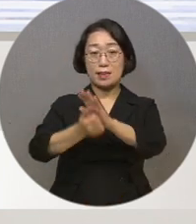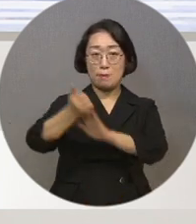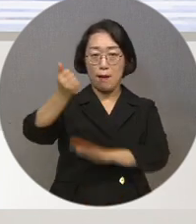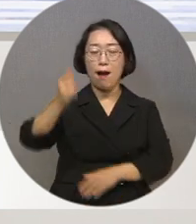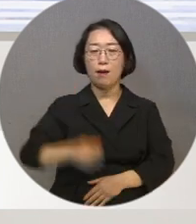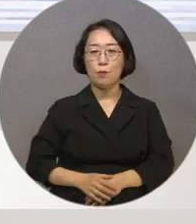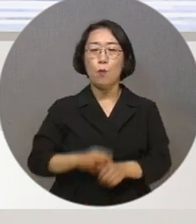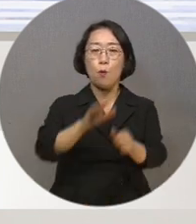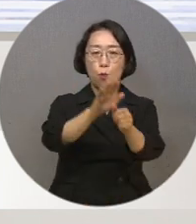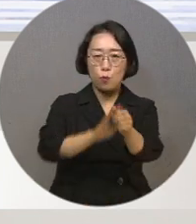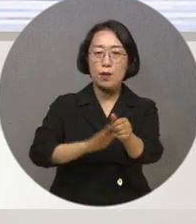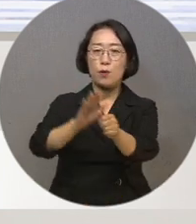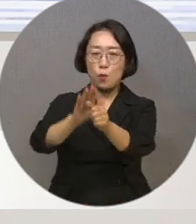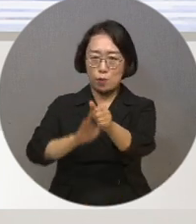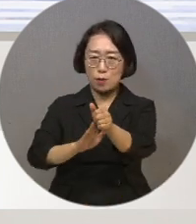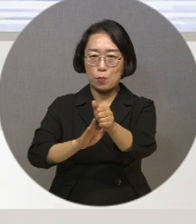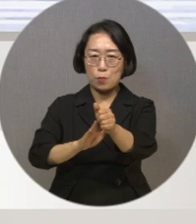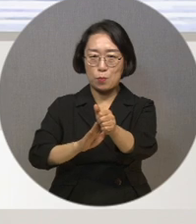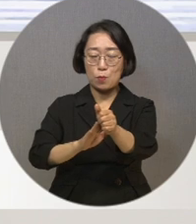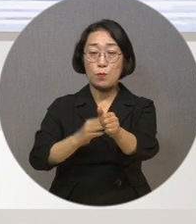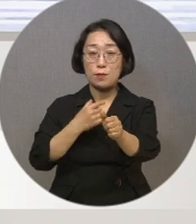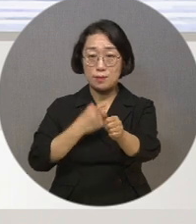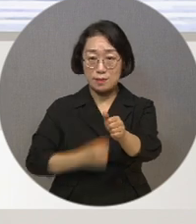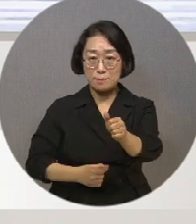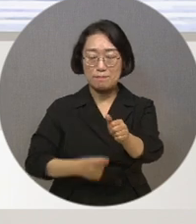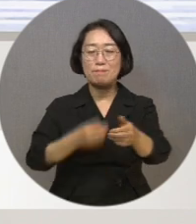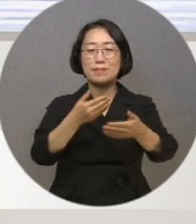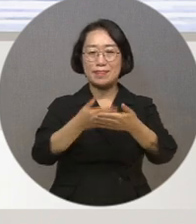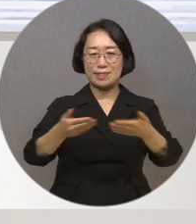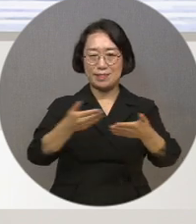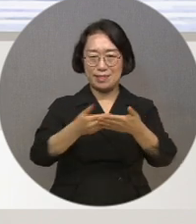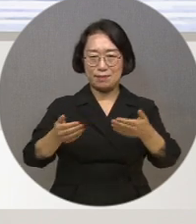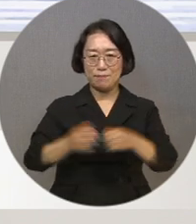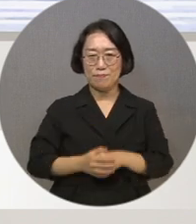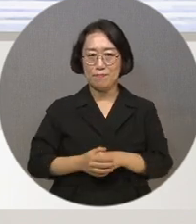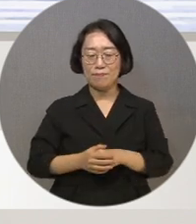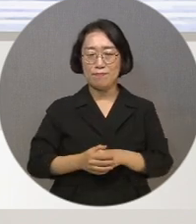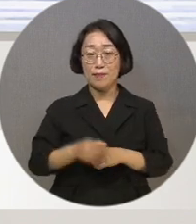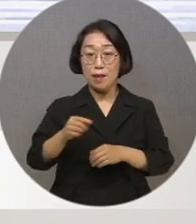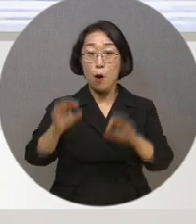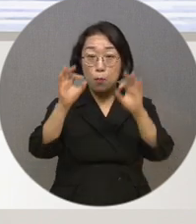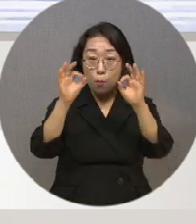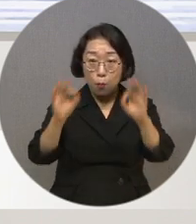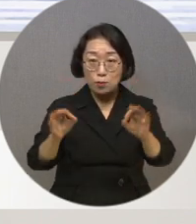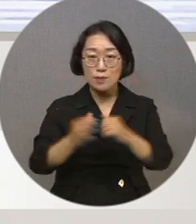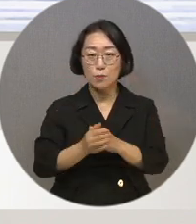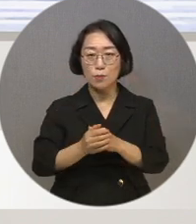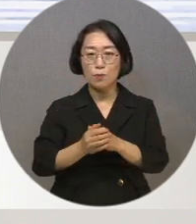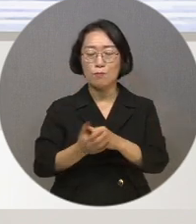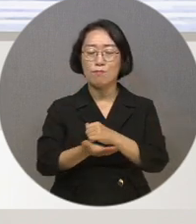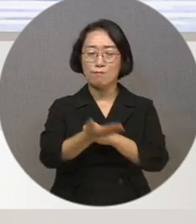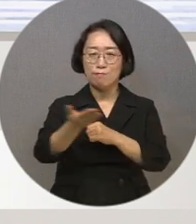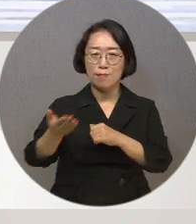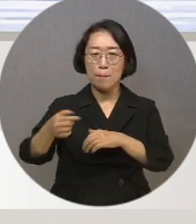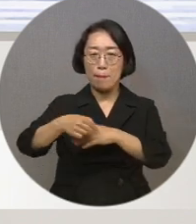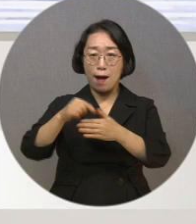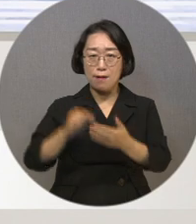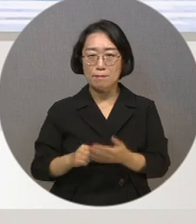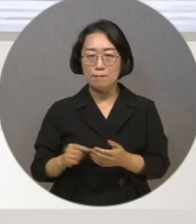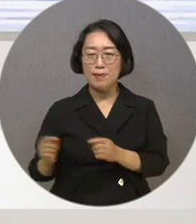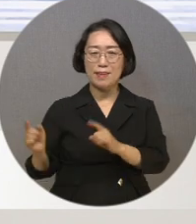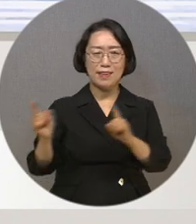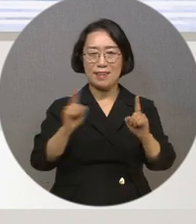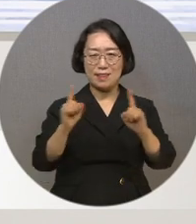위로와 격려를 주는 차원에서 그린 작품이기 때문에 이 작품들을 통해서 그렇게 많은